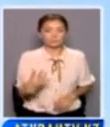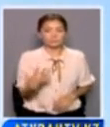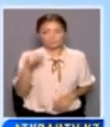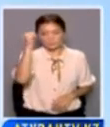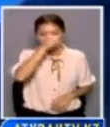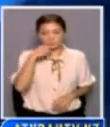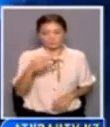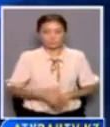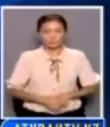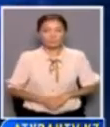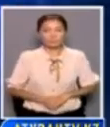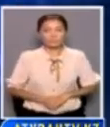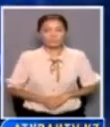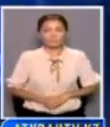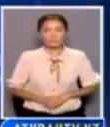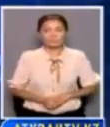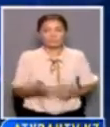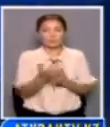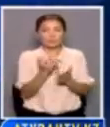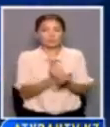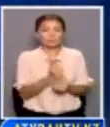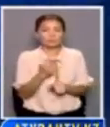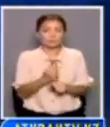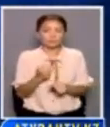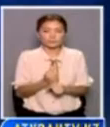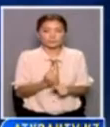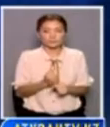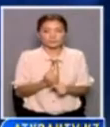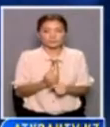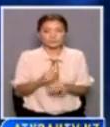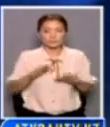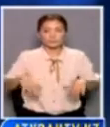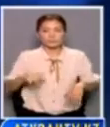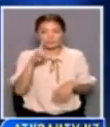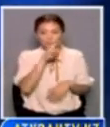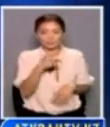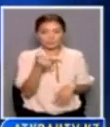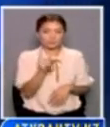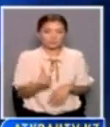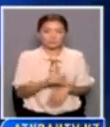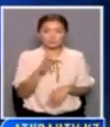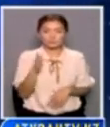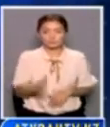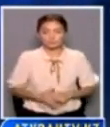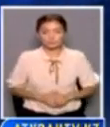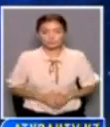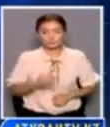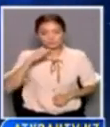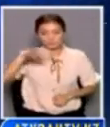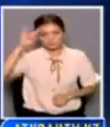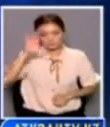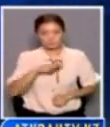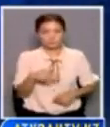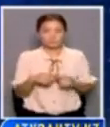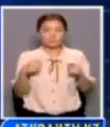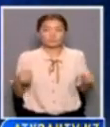2021-2025 годы. Уникальные по запасам и условиям залегания месторождений нефти и газа Казахстана были